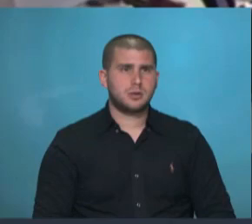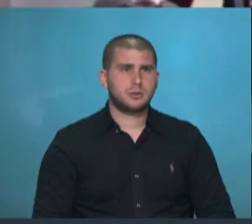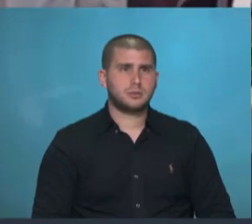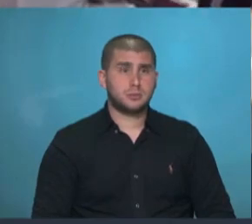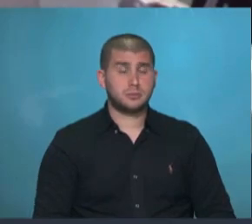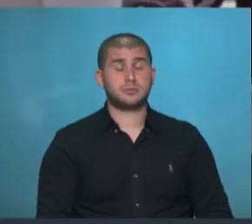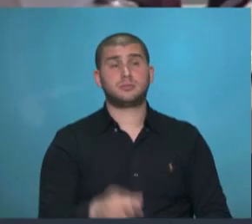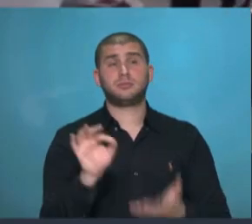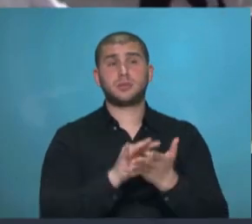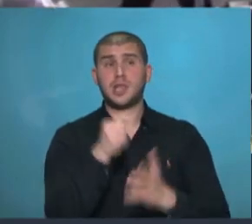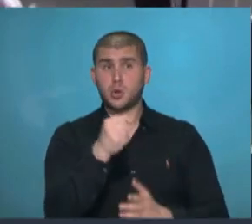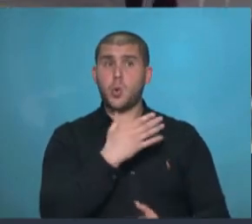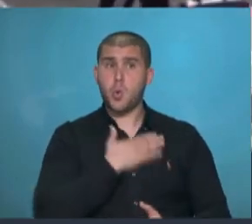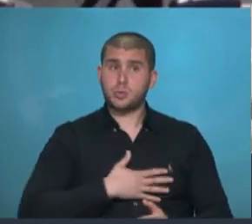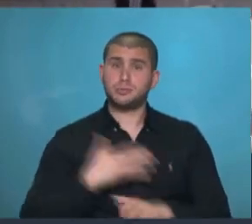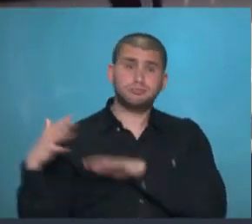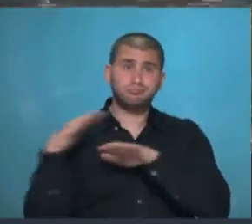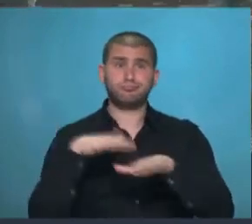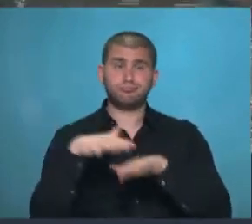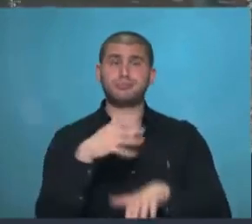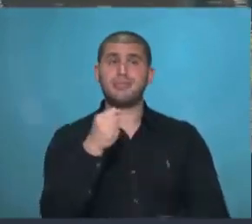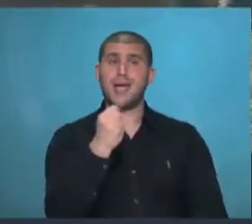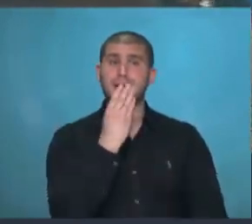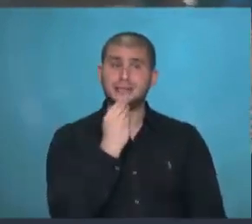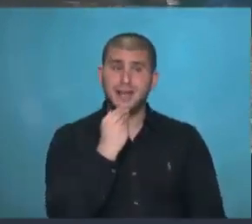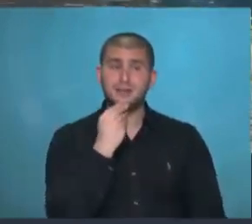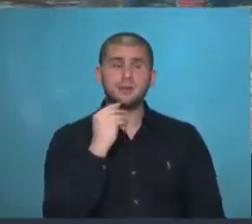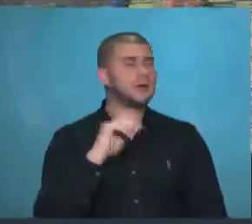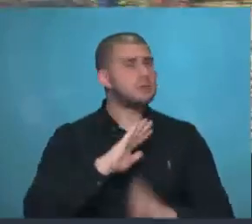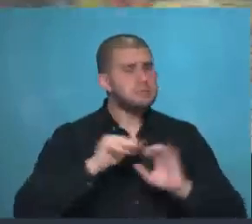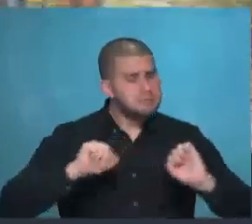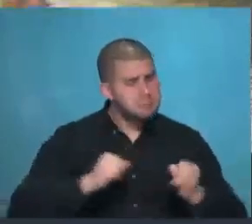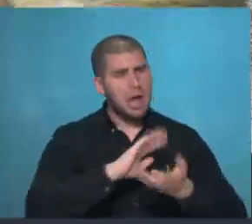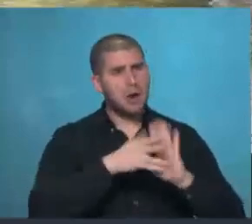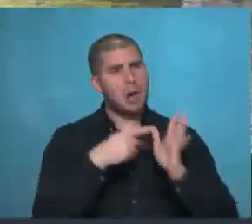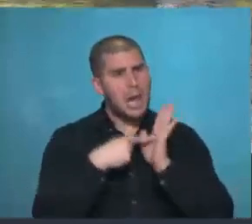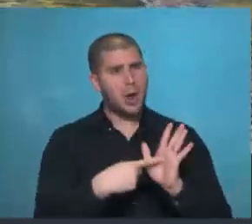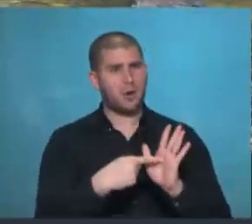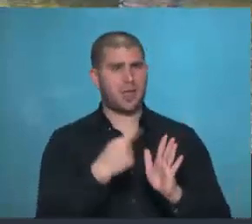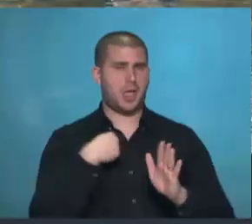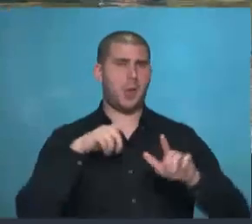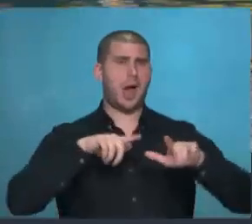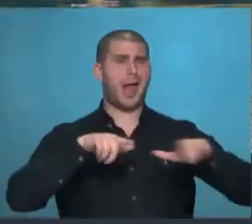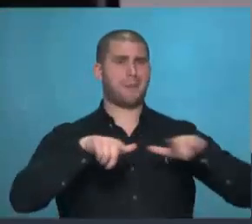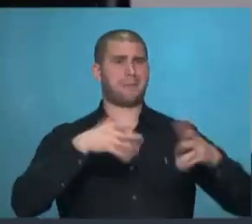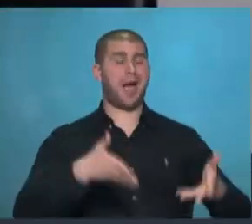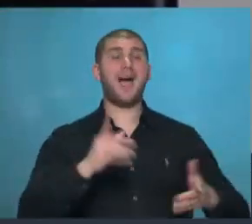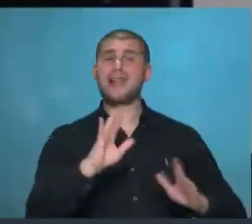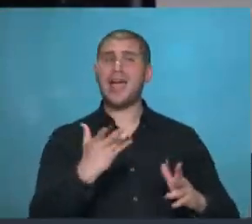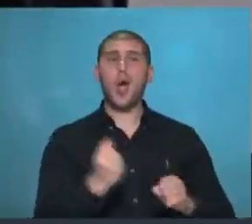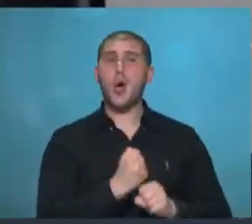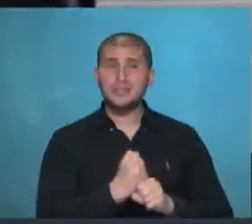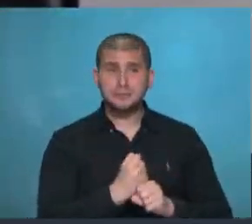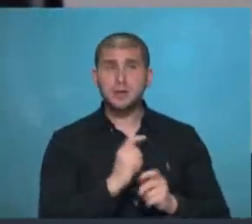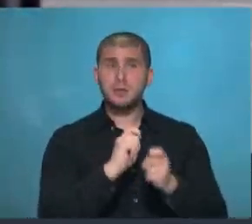משרד התיירות רוצה להביא תיירים לישראל ובכל מחיר להראות שאנחנו על המפה. אבל איך עושים את זה?